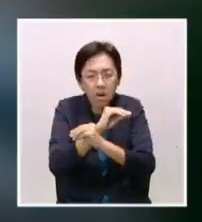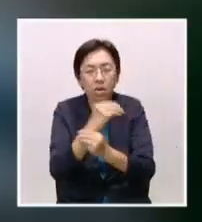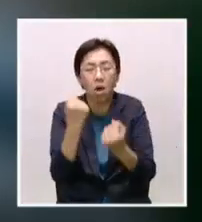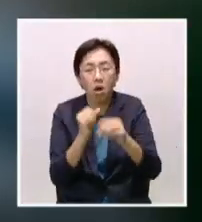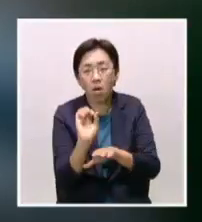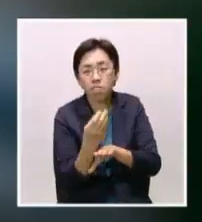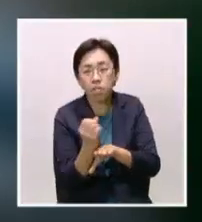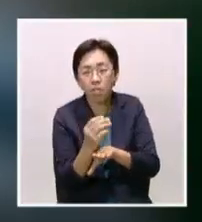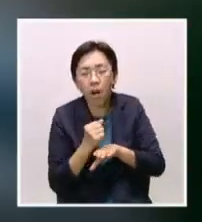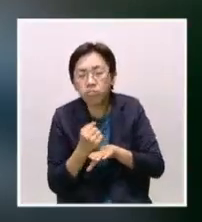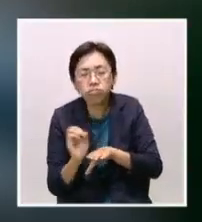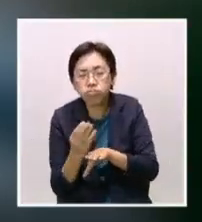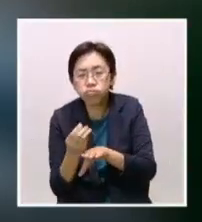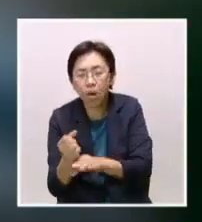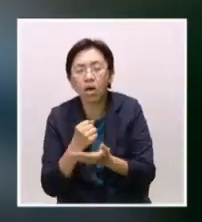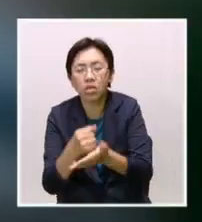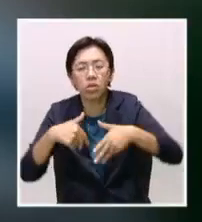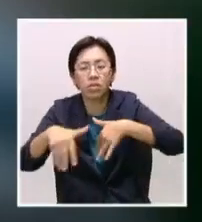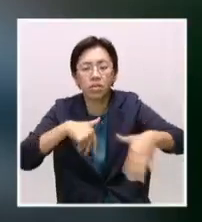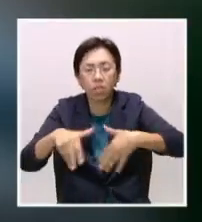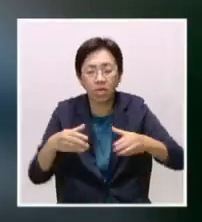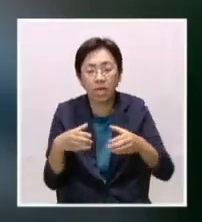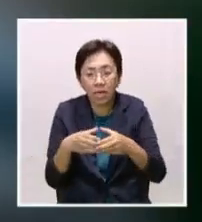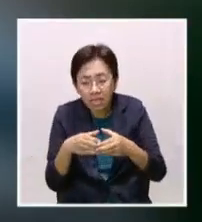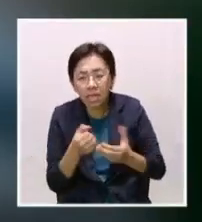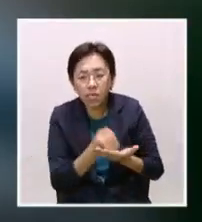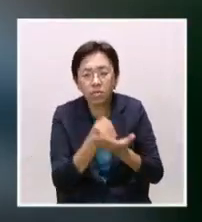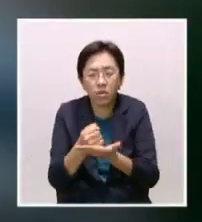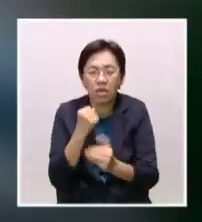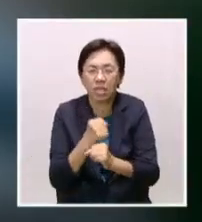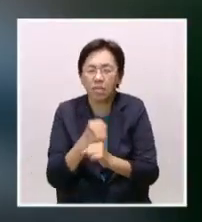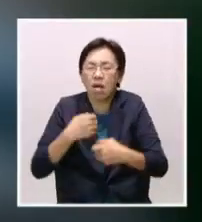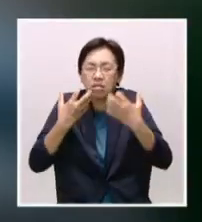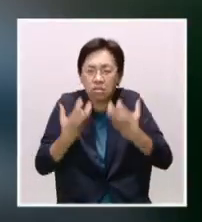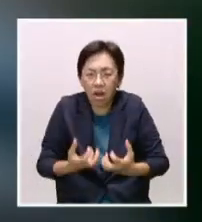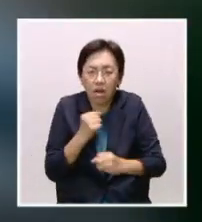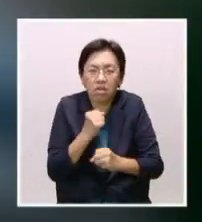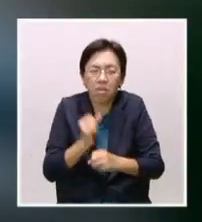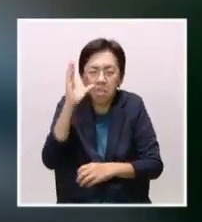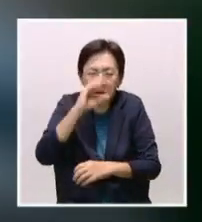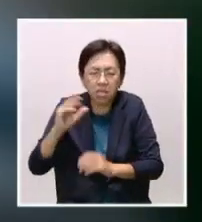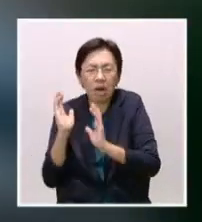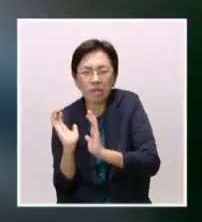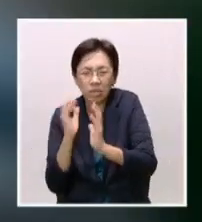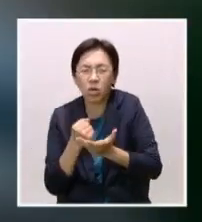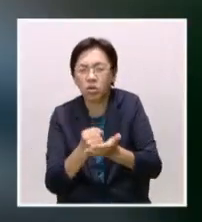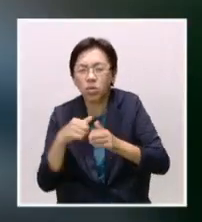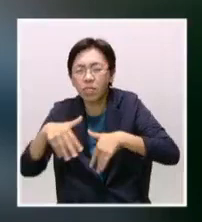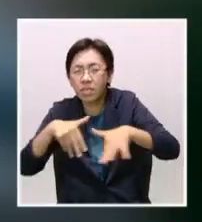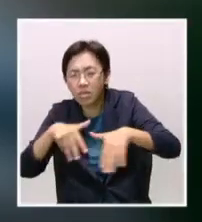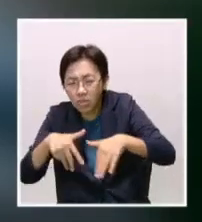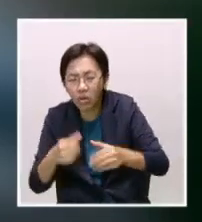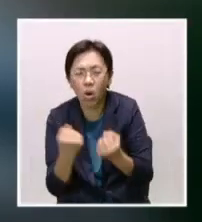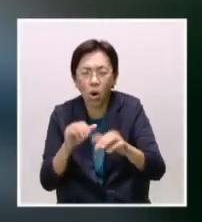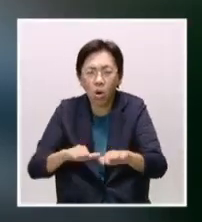ถนนเพื่อเข้าช่วยเหลือประชาชนทีมกู้ภัยหลายทีมค่ะต้องทำงานกันอย่างหนักข้ามคืนเพื่อช่วยเหลือประชาชนและรถที่ติด